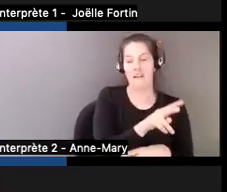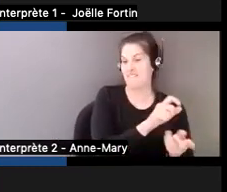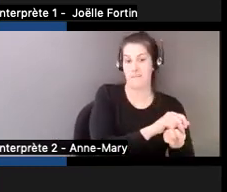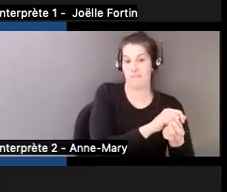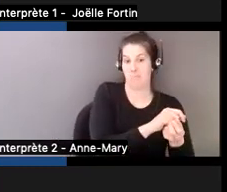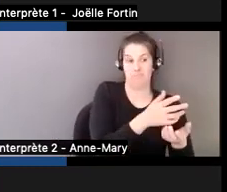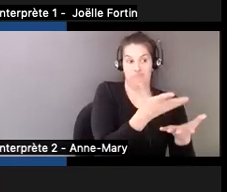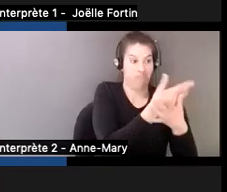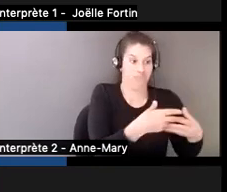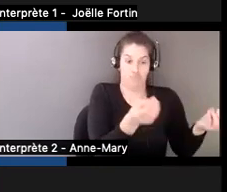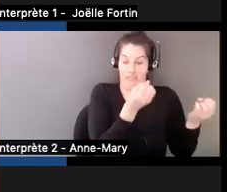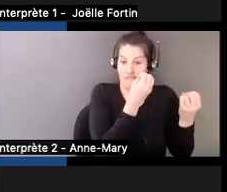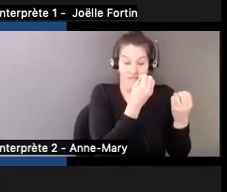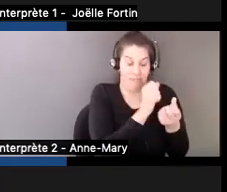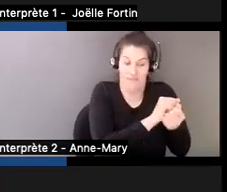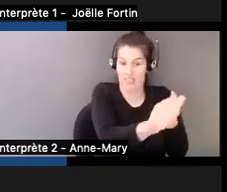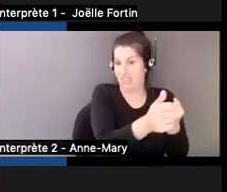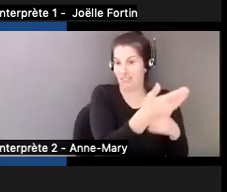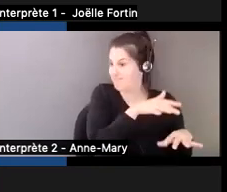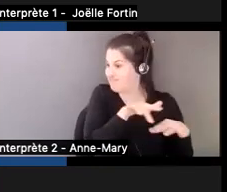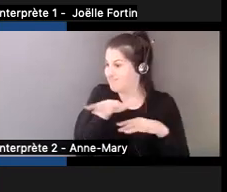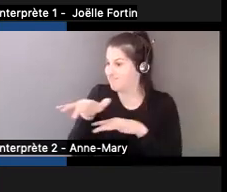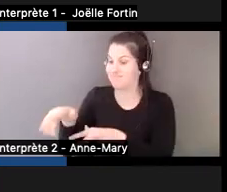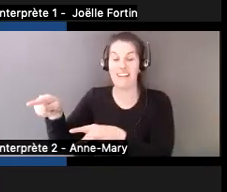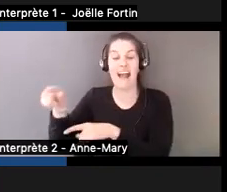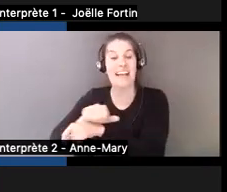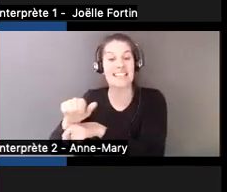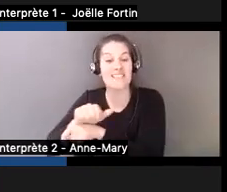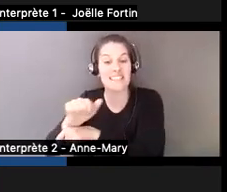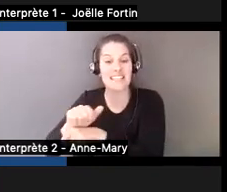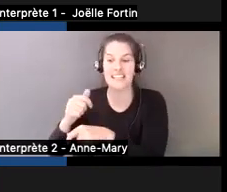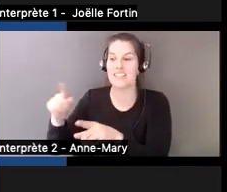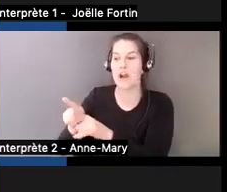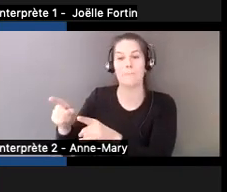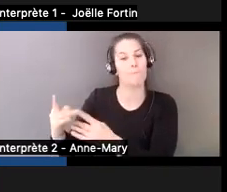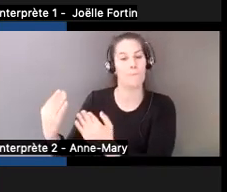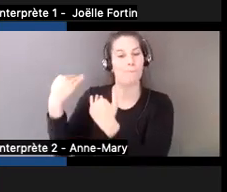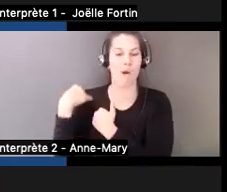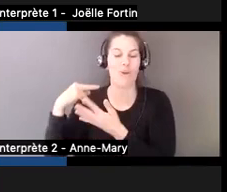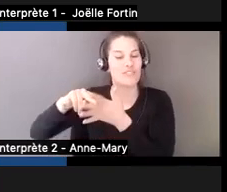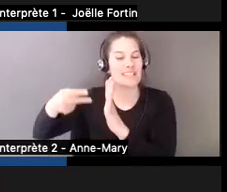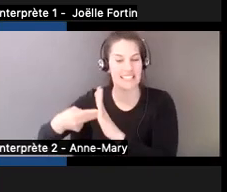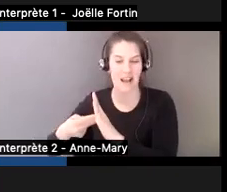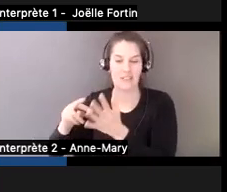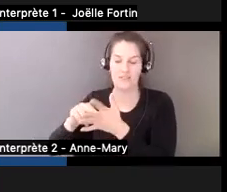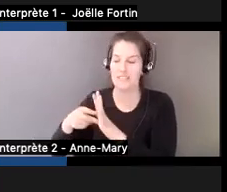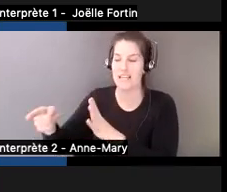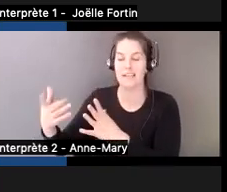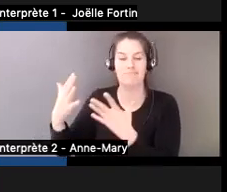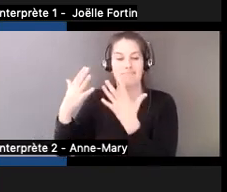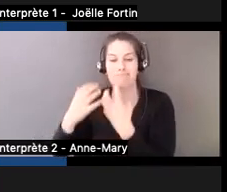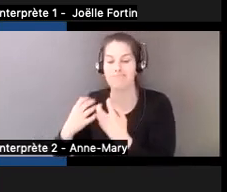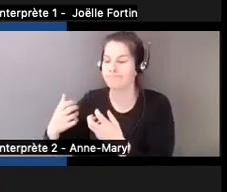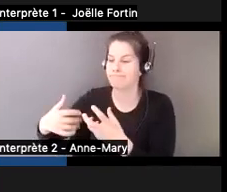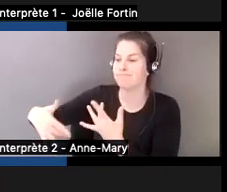engagés dans des activités porteuses de sens. Ça, c'est un exemple comment nous travaillons avec la méthode Montessori. On